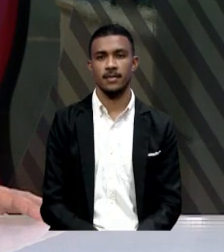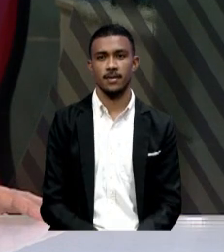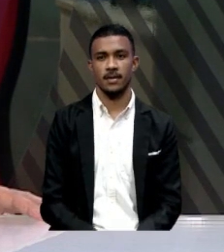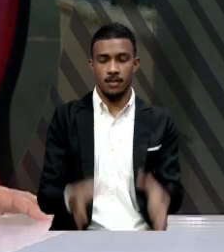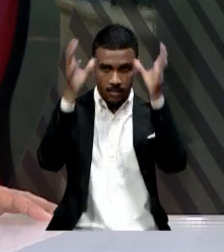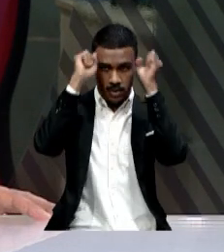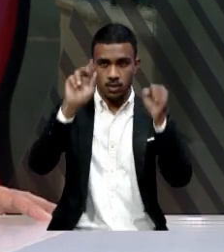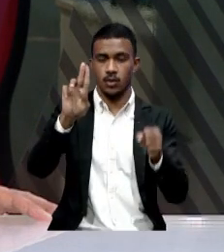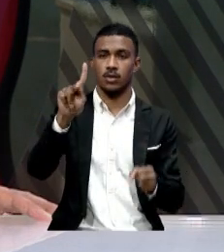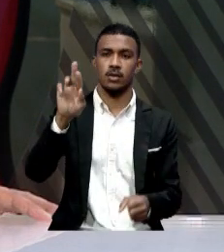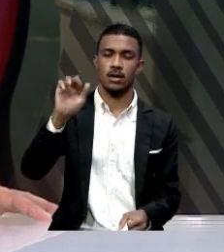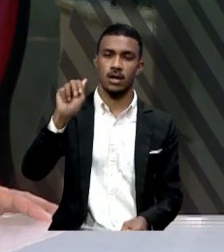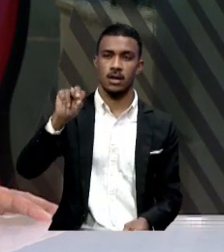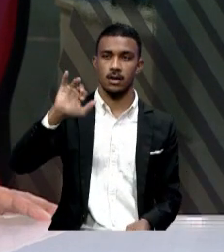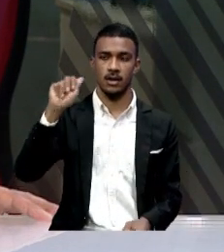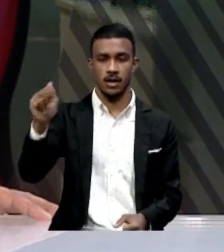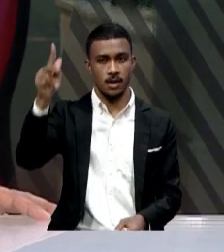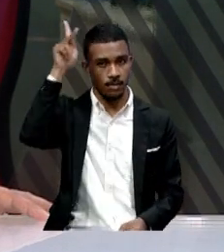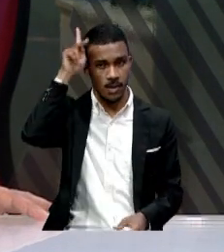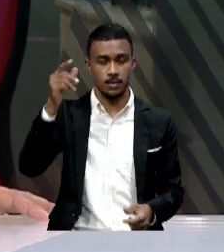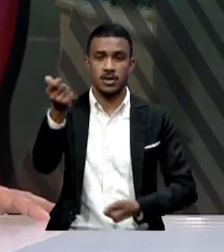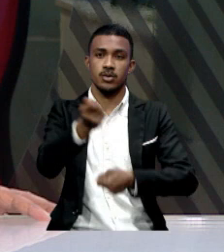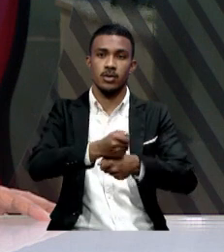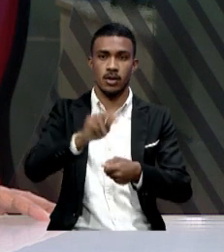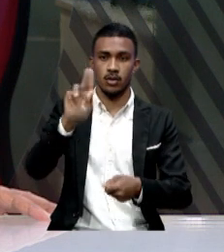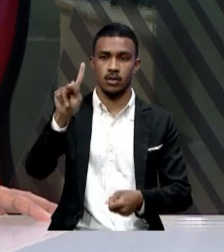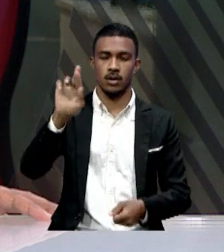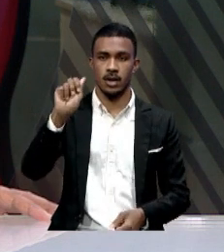presidente Ucrania tetem Papa Francisco suporta Ucrania.